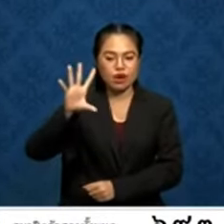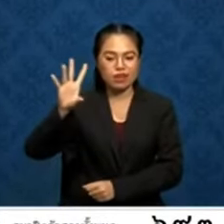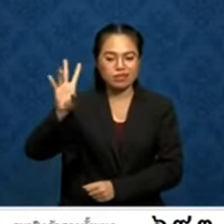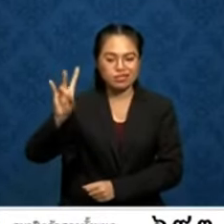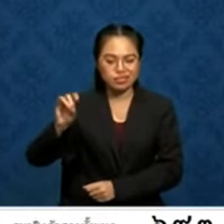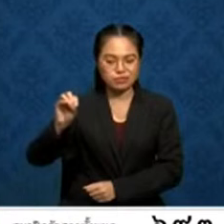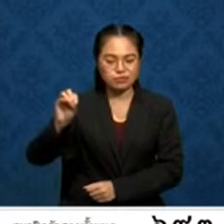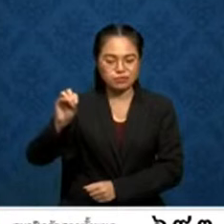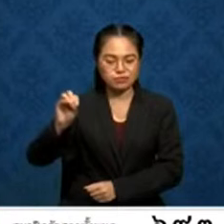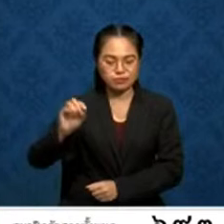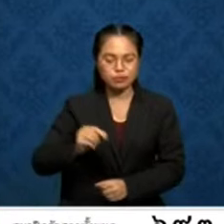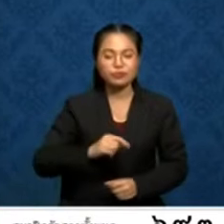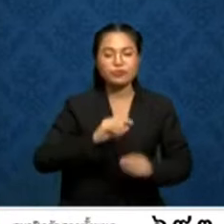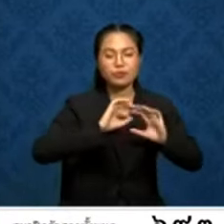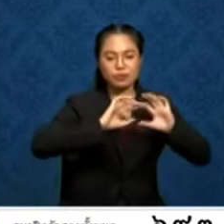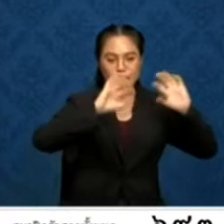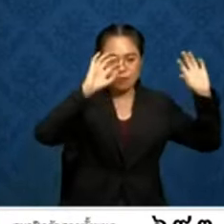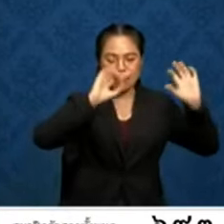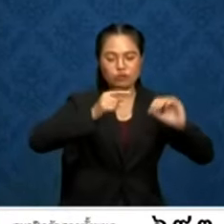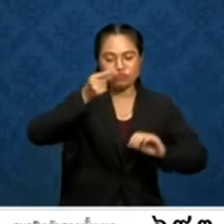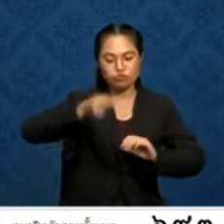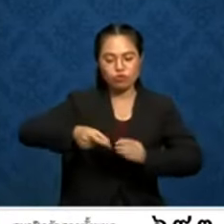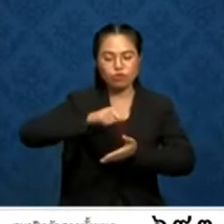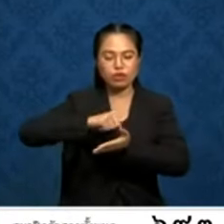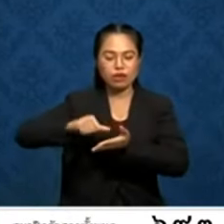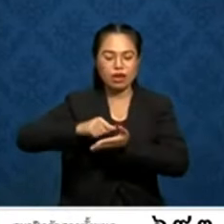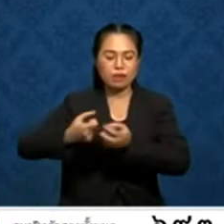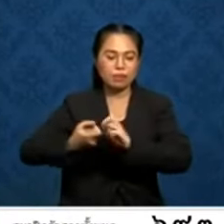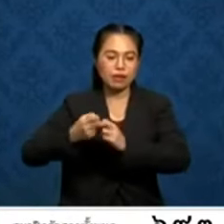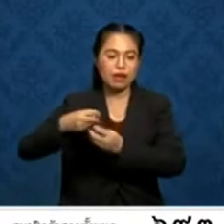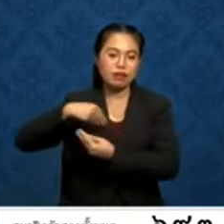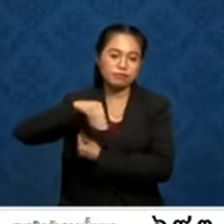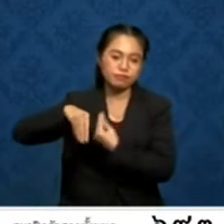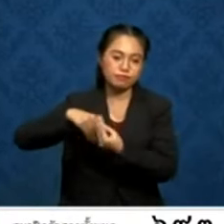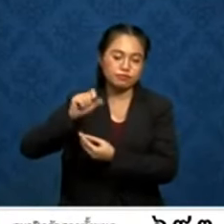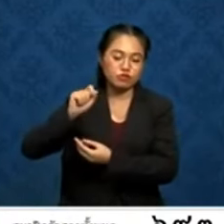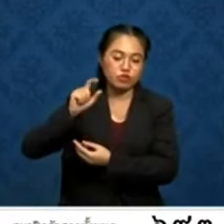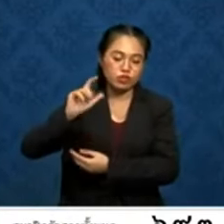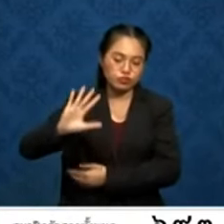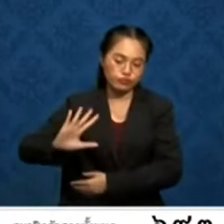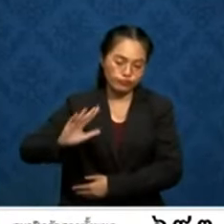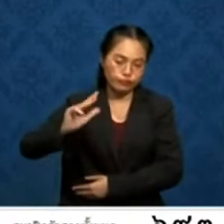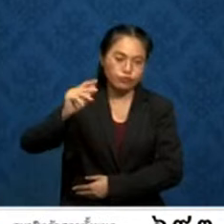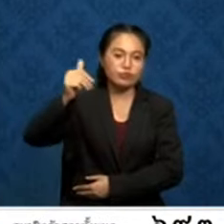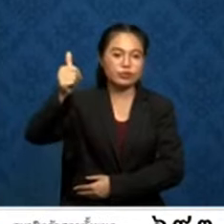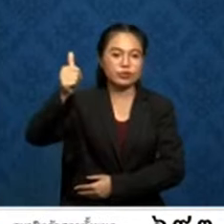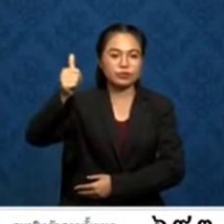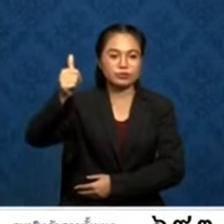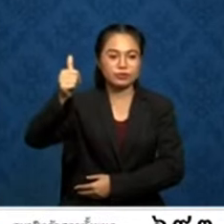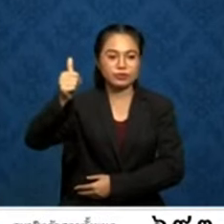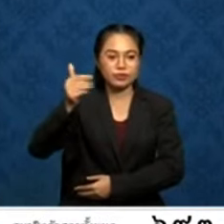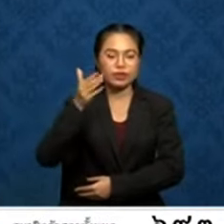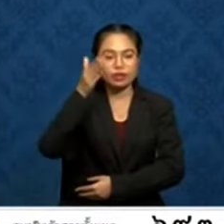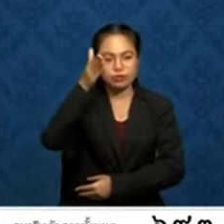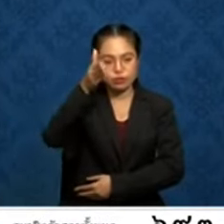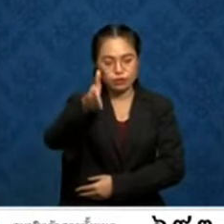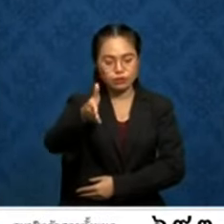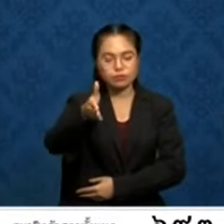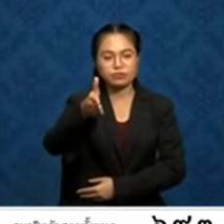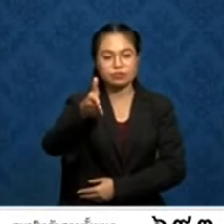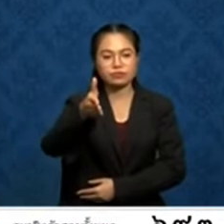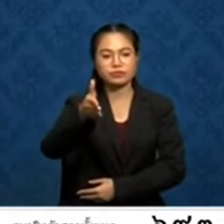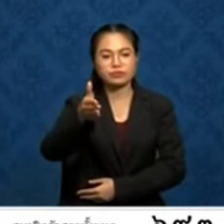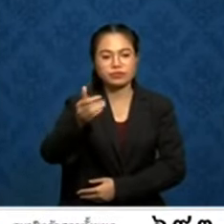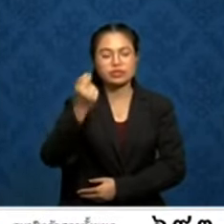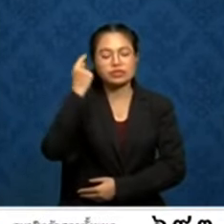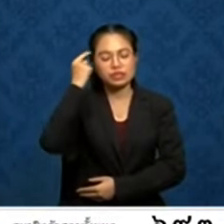บาลจะต้องเร่งฟื้นฟูเศรษฐกิจของประเทศให้กลับมาเติบโตอย่างเข้มแข็งอีกครั้งโดยเร็วโดย